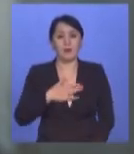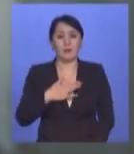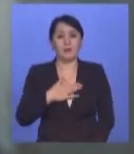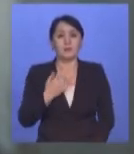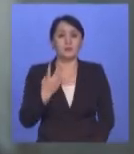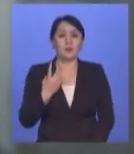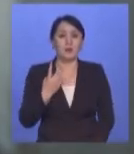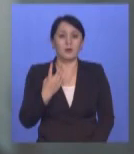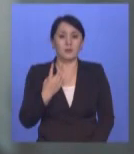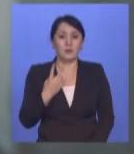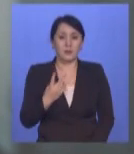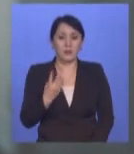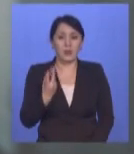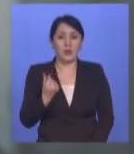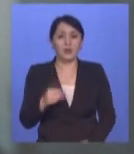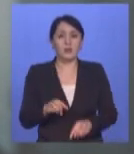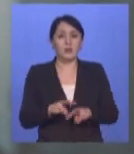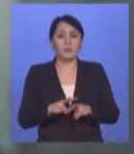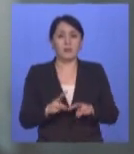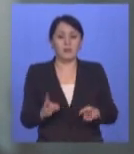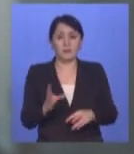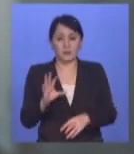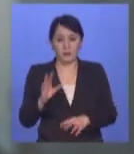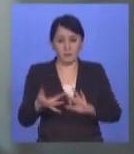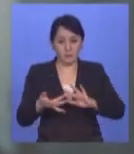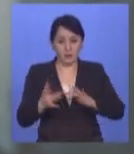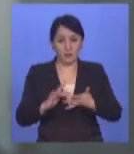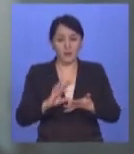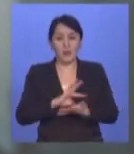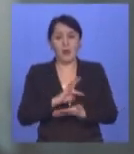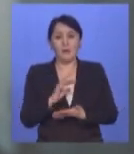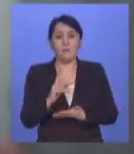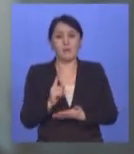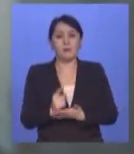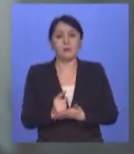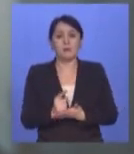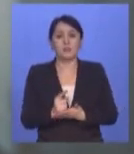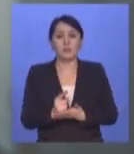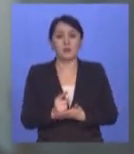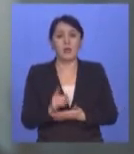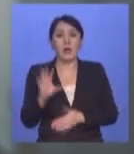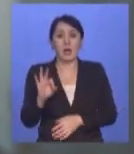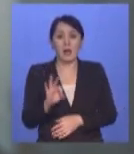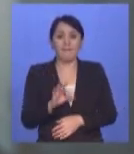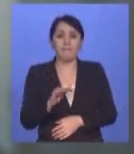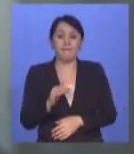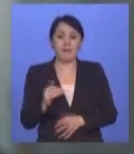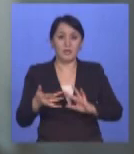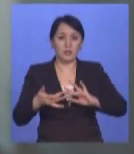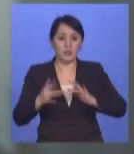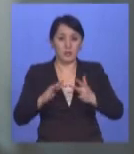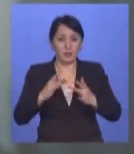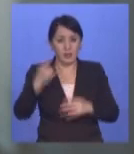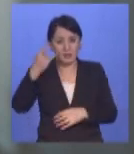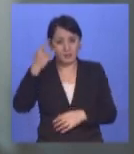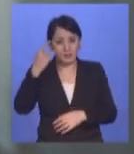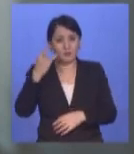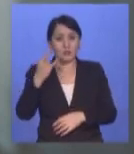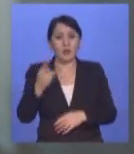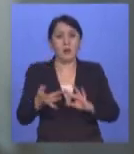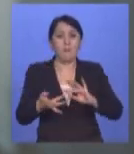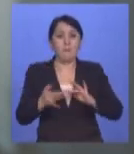екі қаржы министрлігінің екі әлеуметтік желісін қамтиды. Ол оның ресми сайты және Инстаграм парақшасы. Сол екі